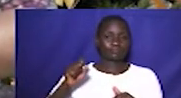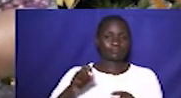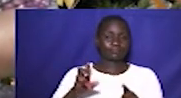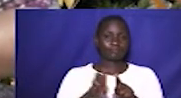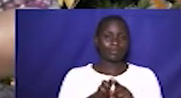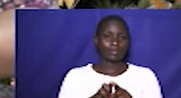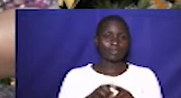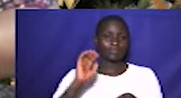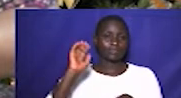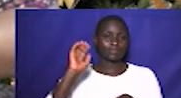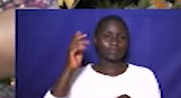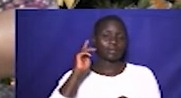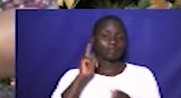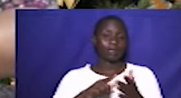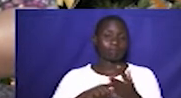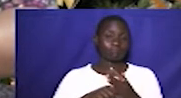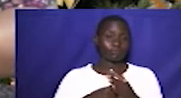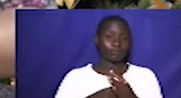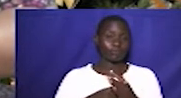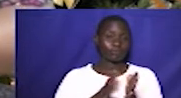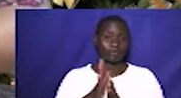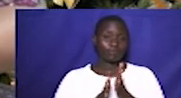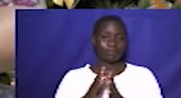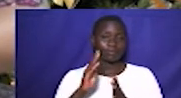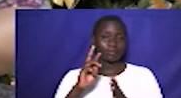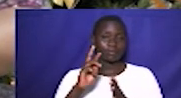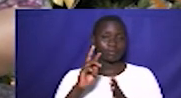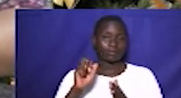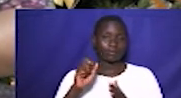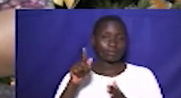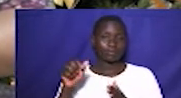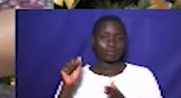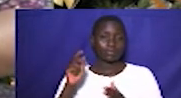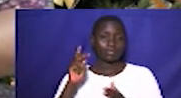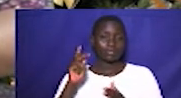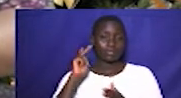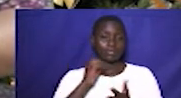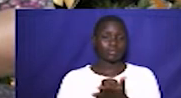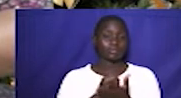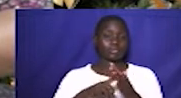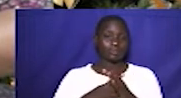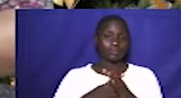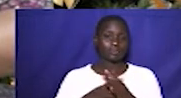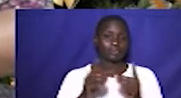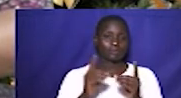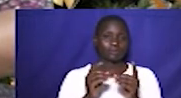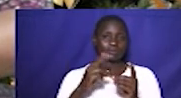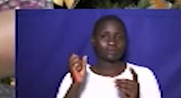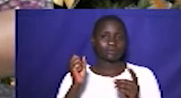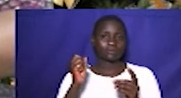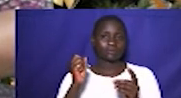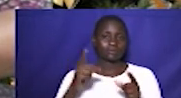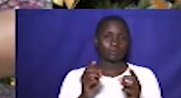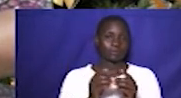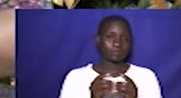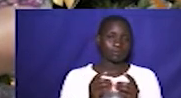nigo ya chagetie umuro veri obalaza la wanaume. Ase wodi ya Kisi Centro umuro veri chagetiwe chitarike meronke vere na ivere. Chomo tienyo